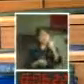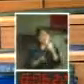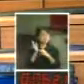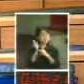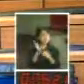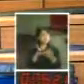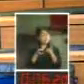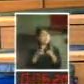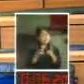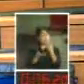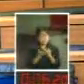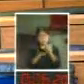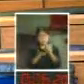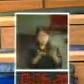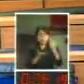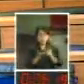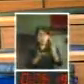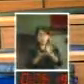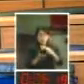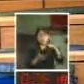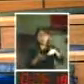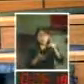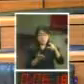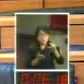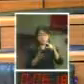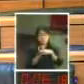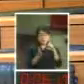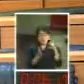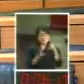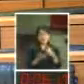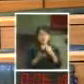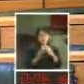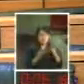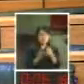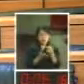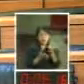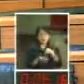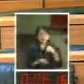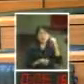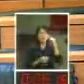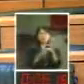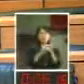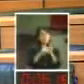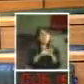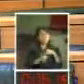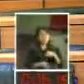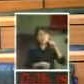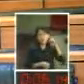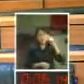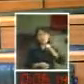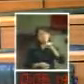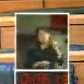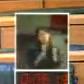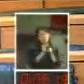ช้จ่ายงบประมาณของสำนักงานกระทรวงปลัดมหาดไทยที่ผมเป็นห่วงและไม่ทราบว่ากรรมาธิการได้ติดตามหรือไม่อย่าง